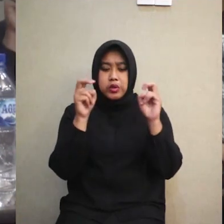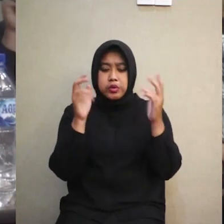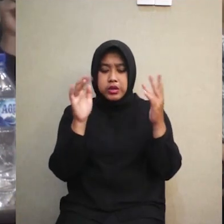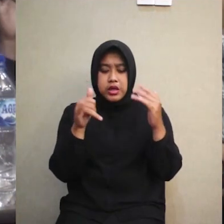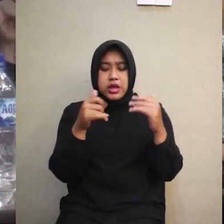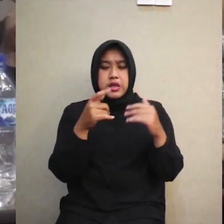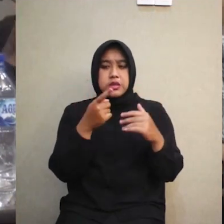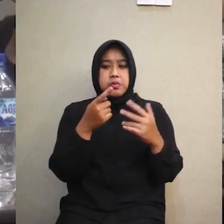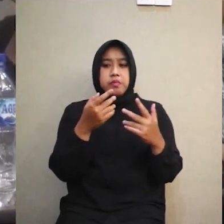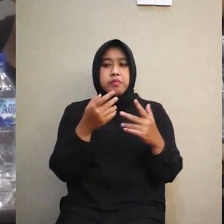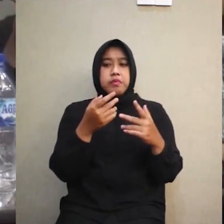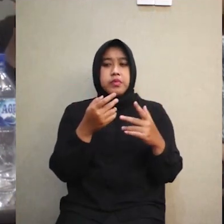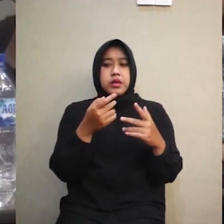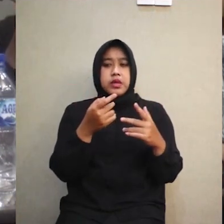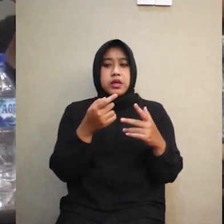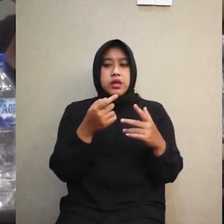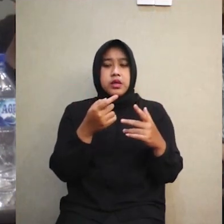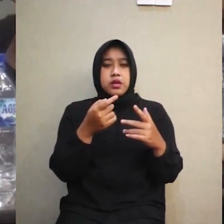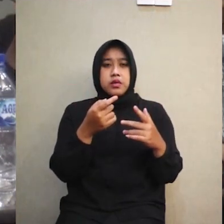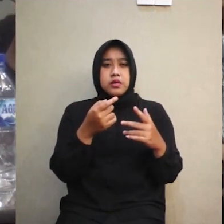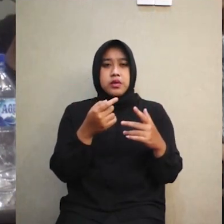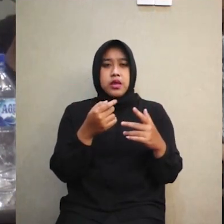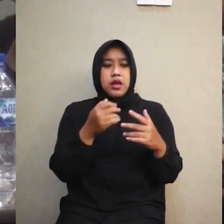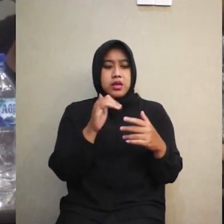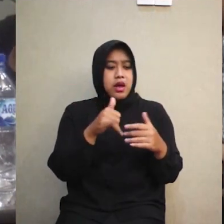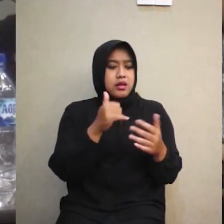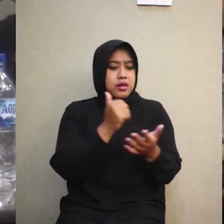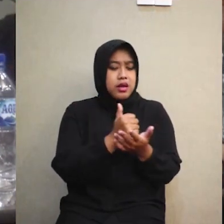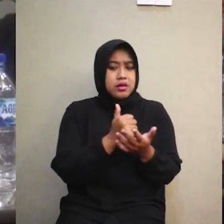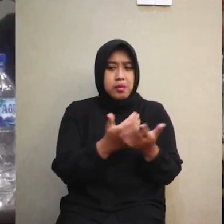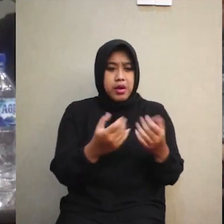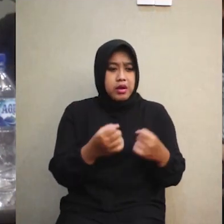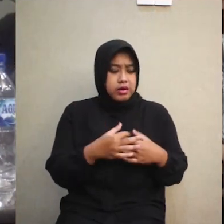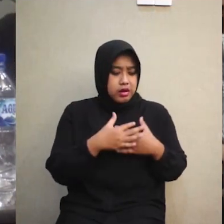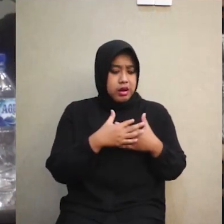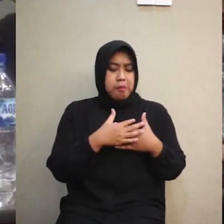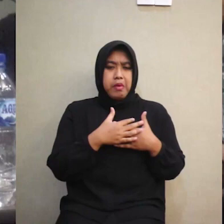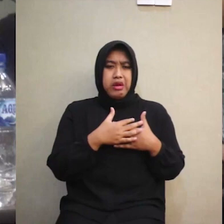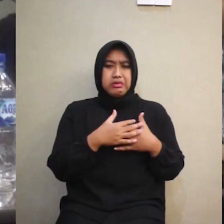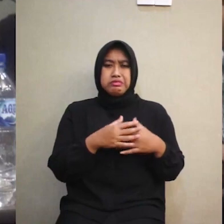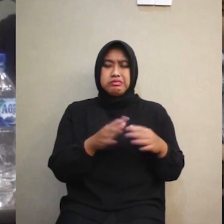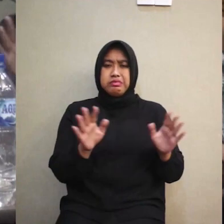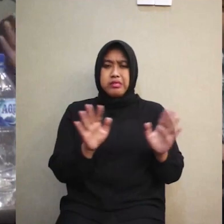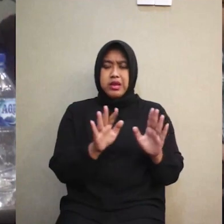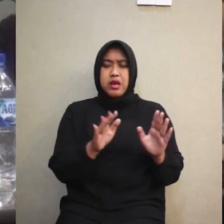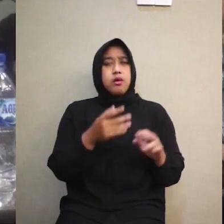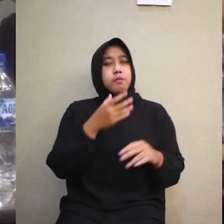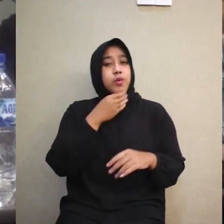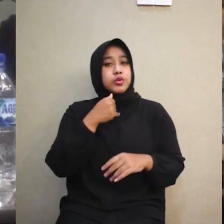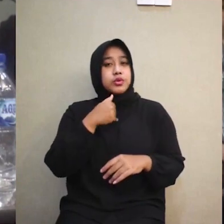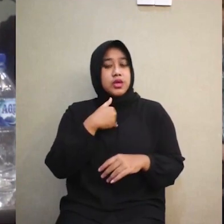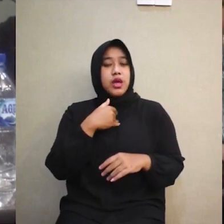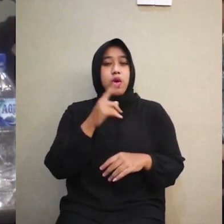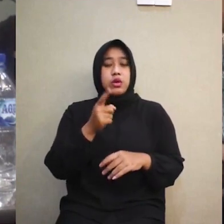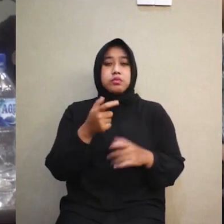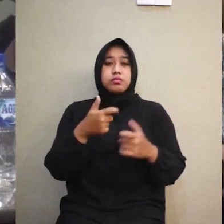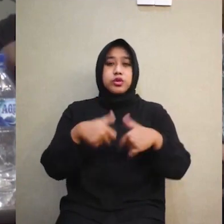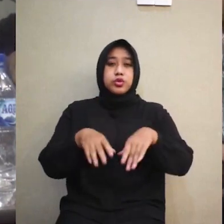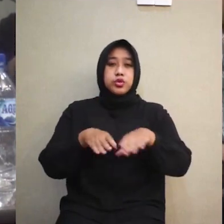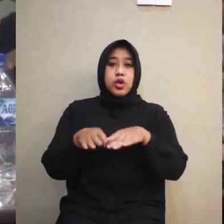radikal gitu kan ya ternyata dampaknya juga nggak ada gitu loh maksud saya jadi agak realistis